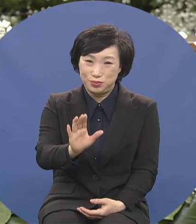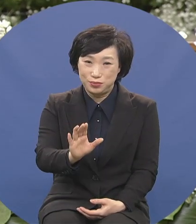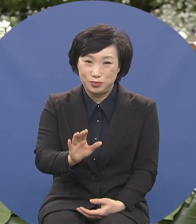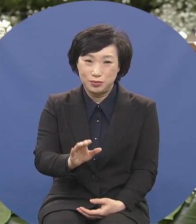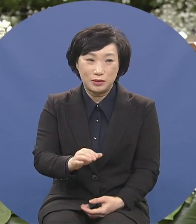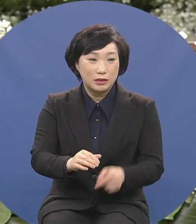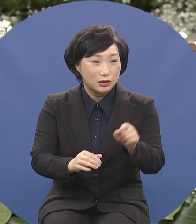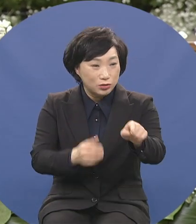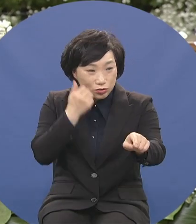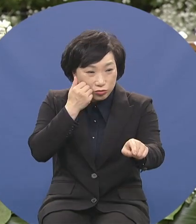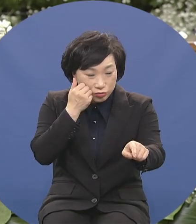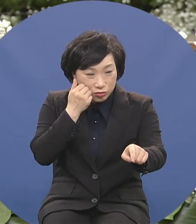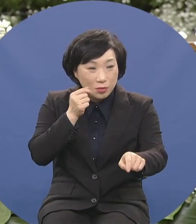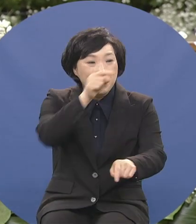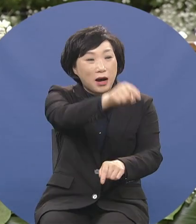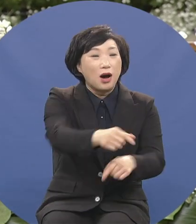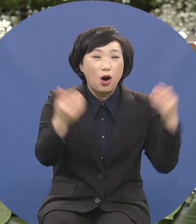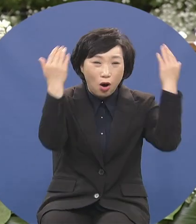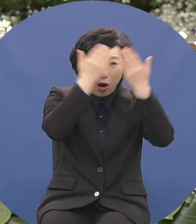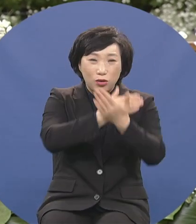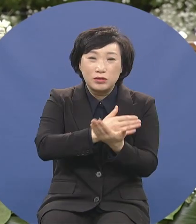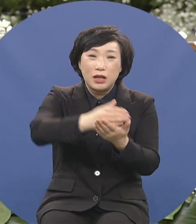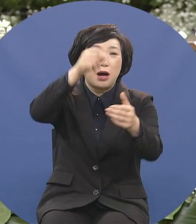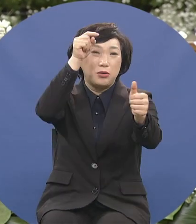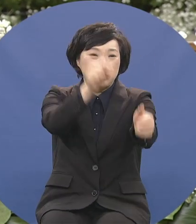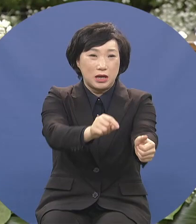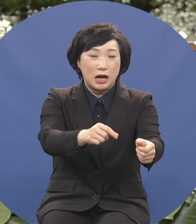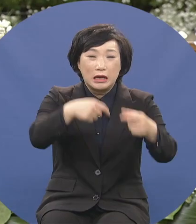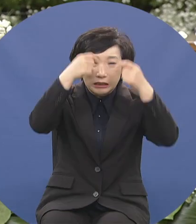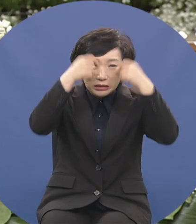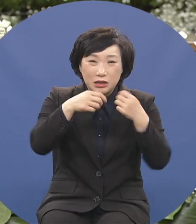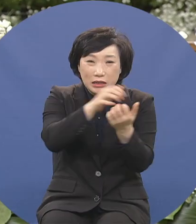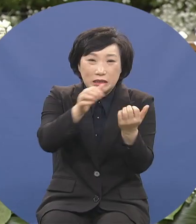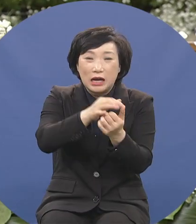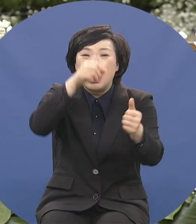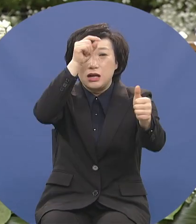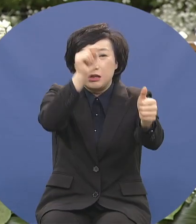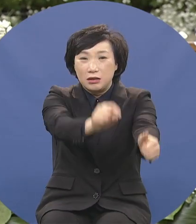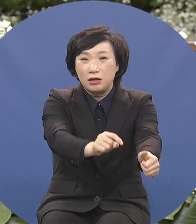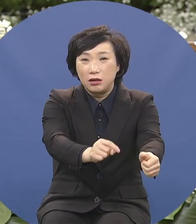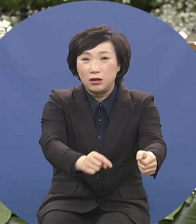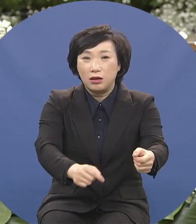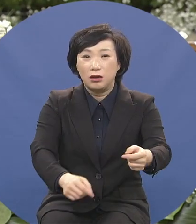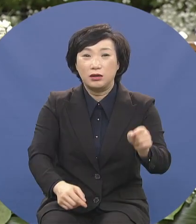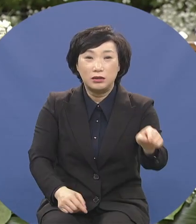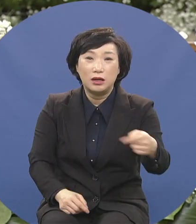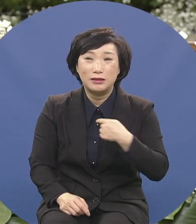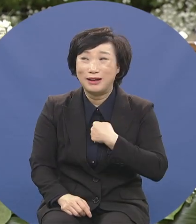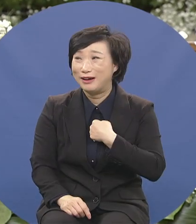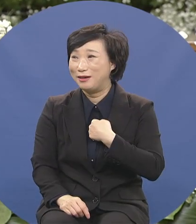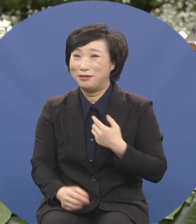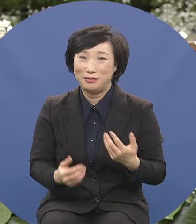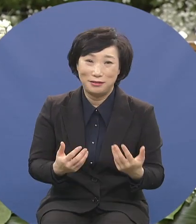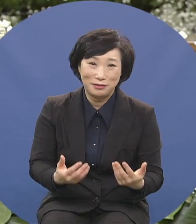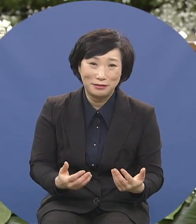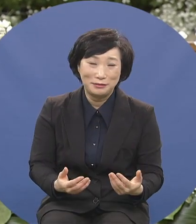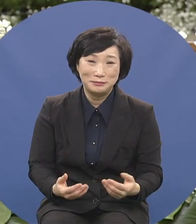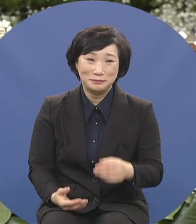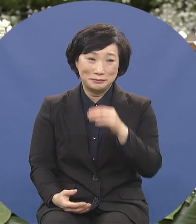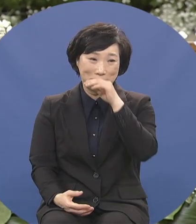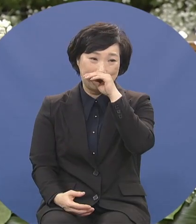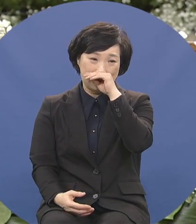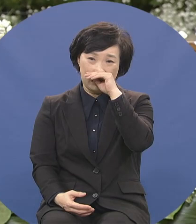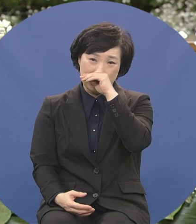저놈을 바꿔두던 곳에 내어쫓아 슬플며 이를 갈며 있게 하라.